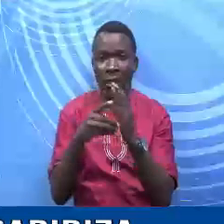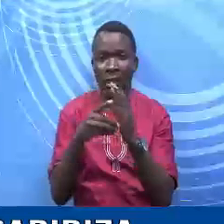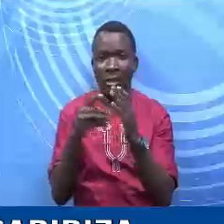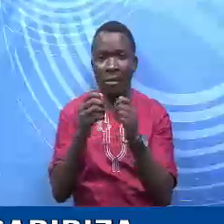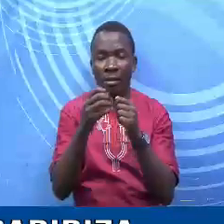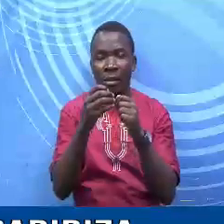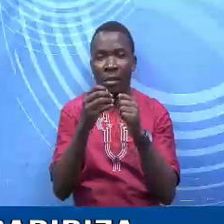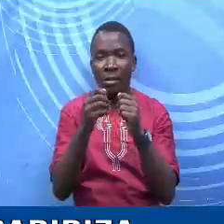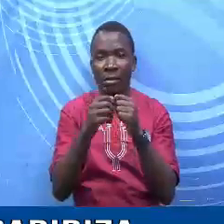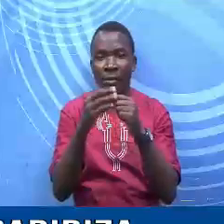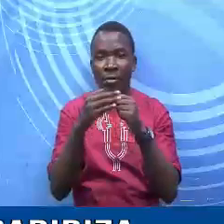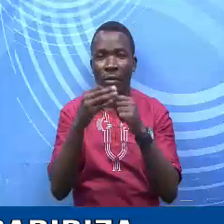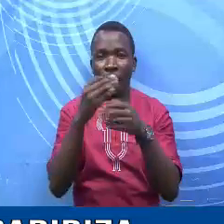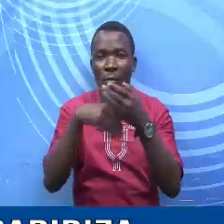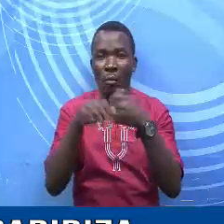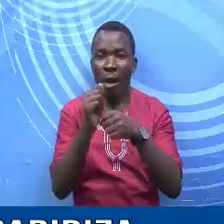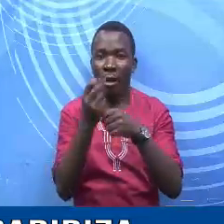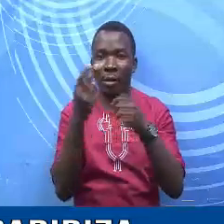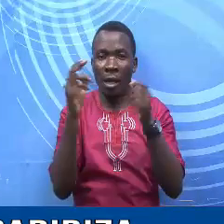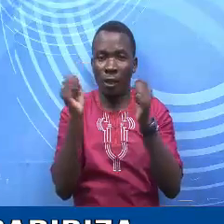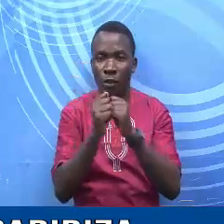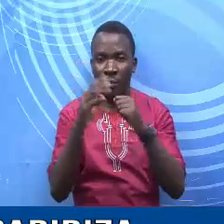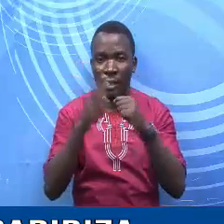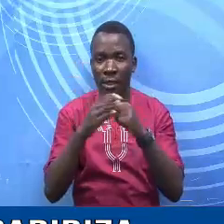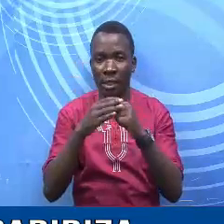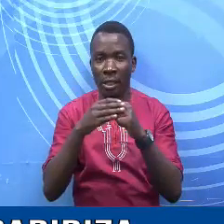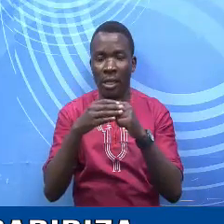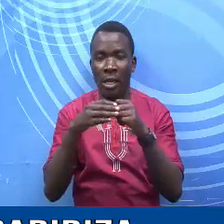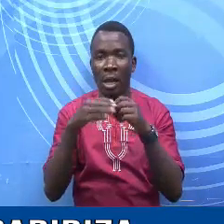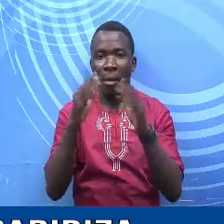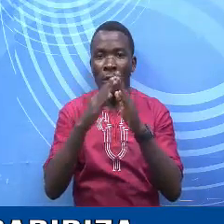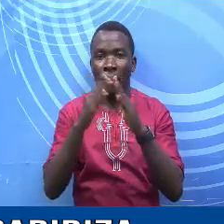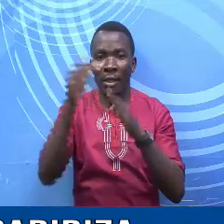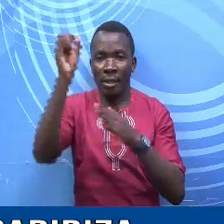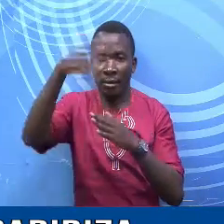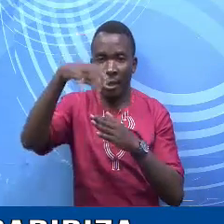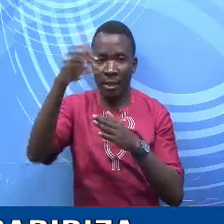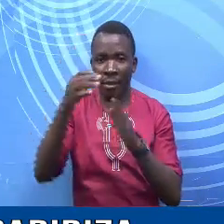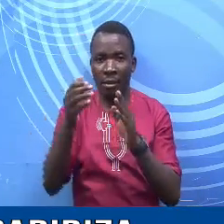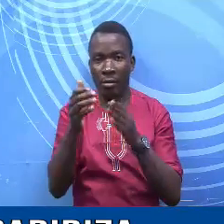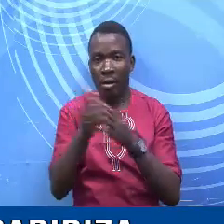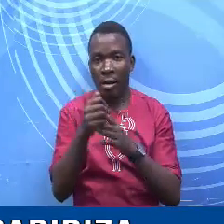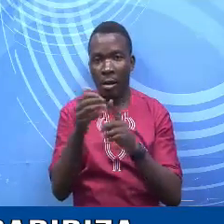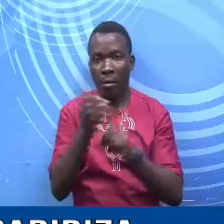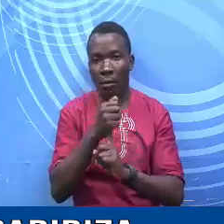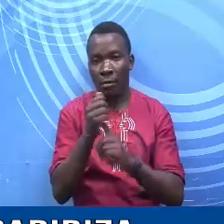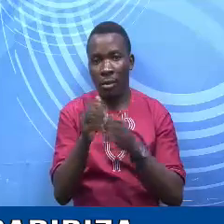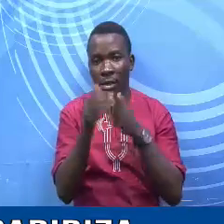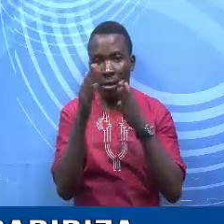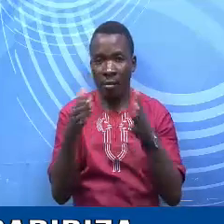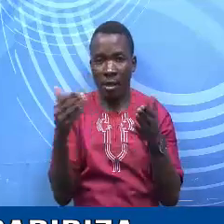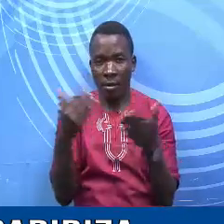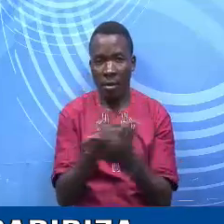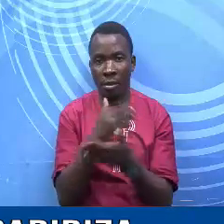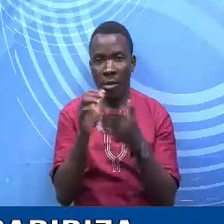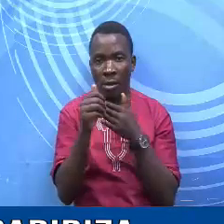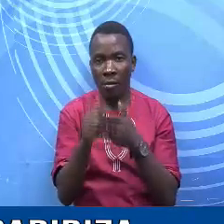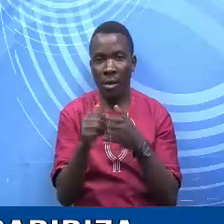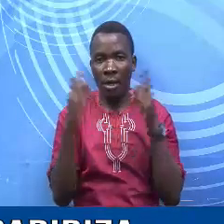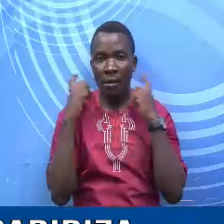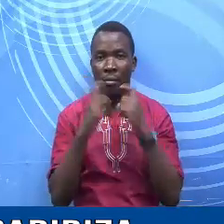umuji wa Kigali wabonye abayobozi bashya bari barangajwe imbere na Rubingi Sapidance ku itariki ya 28 ukwezi kwa 8 uwo mwaka.